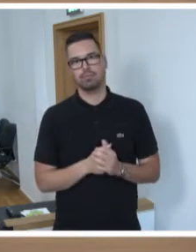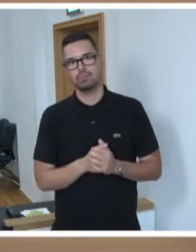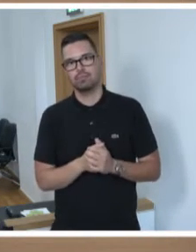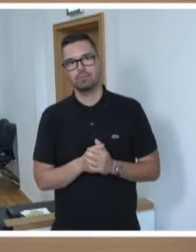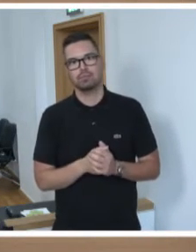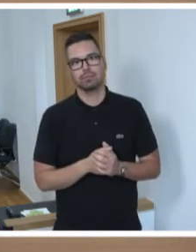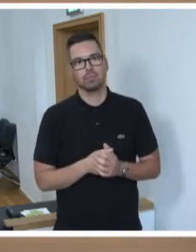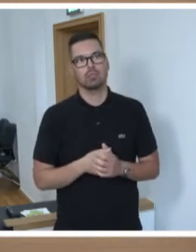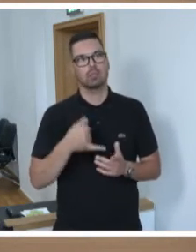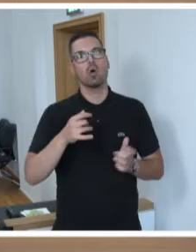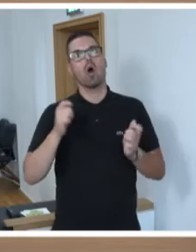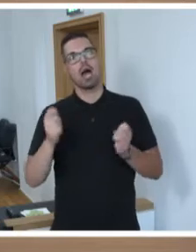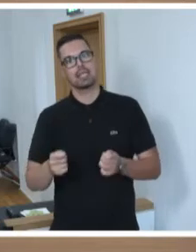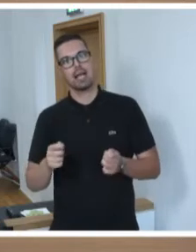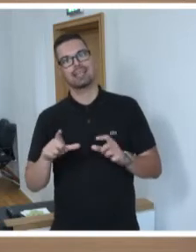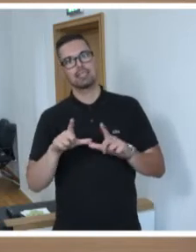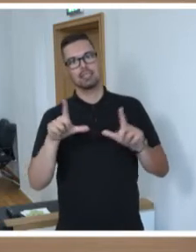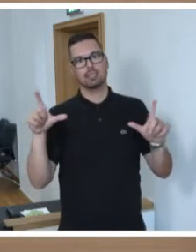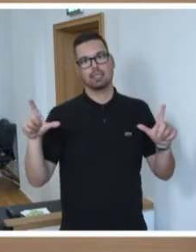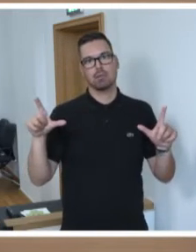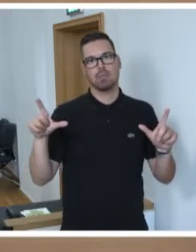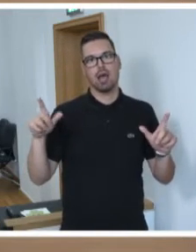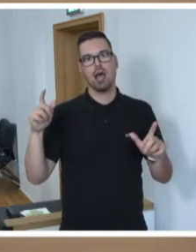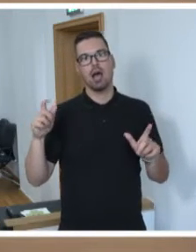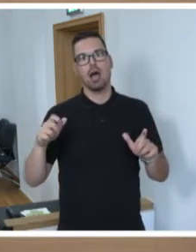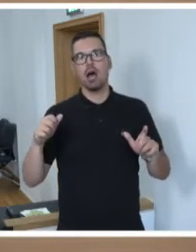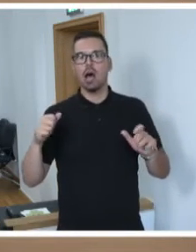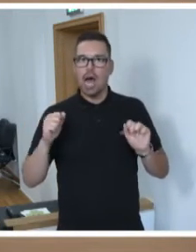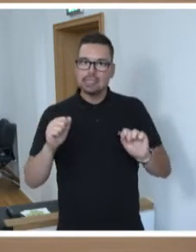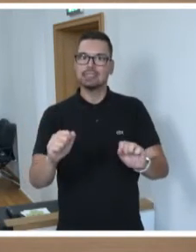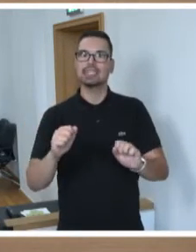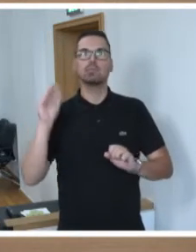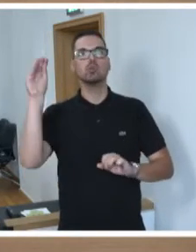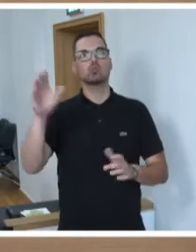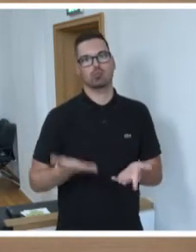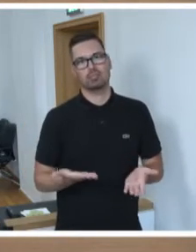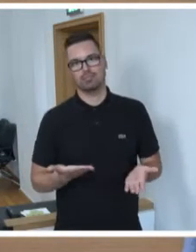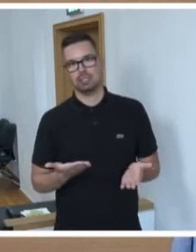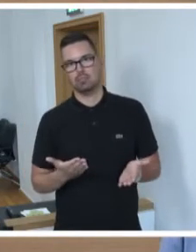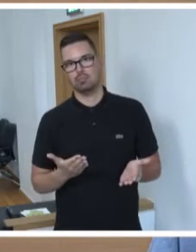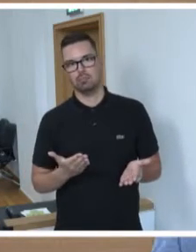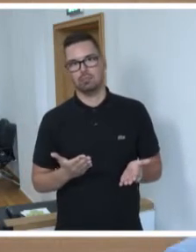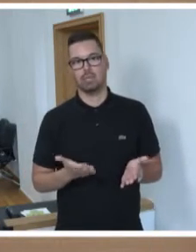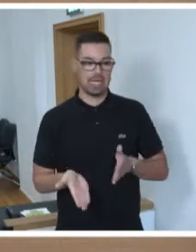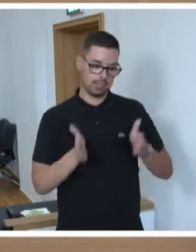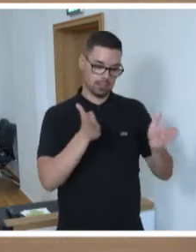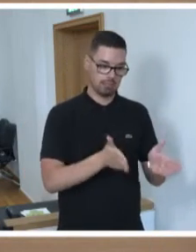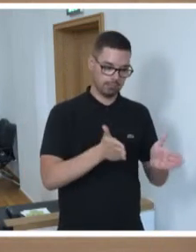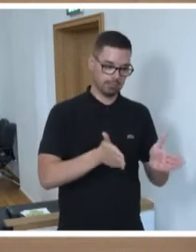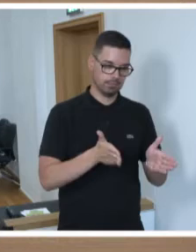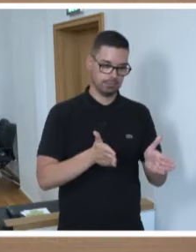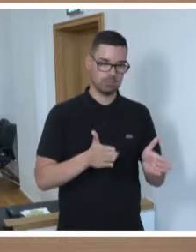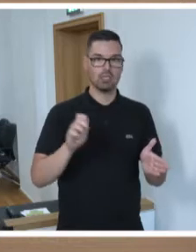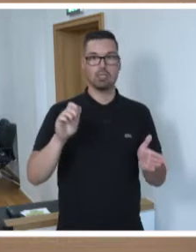befassen Sie heute mit unserem Antrag zum Thema Antrieb der Zukunft, weil das eine der entscheidenden Fragen ist. Auf der einen Seite dafür, dass wir Natur und